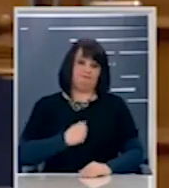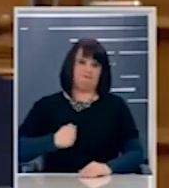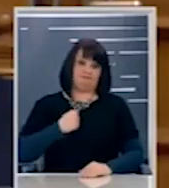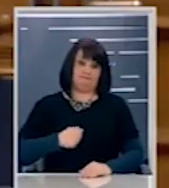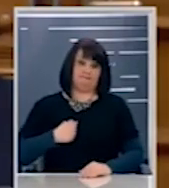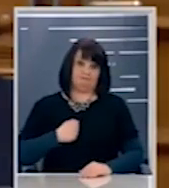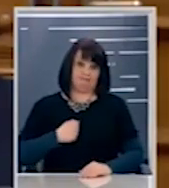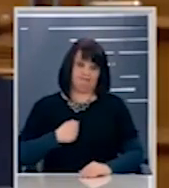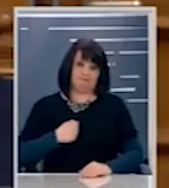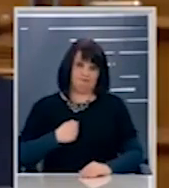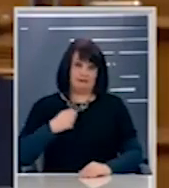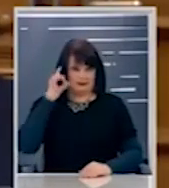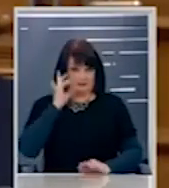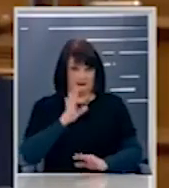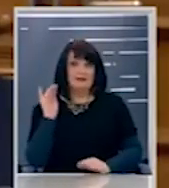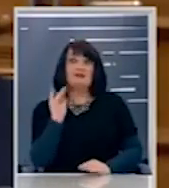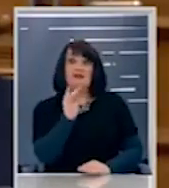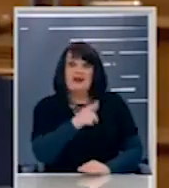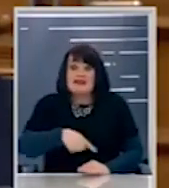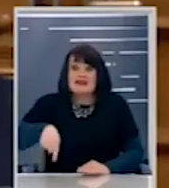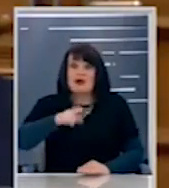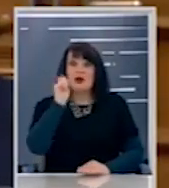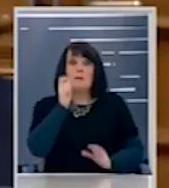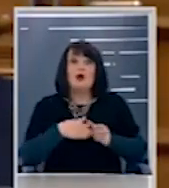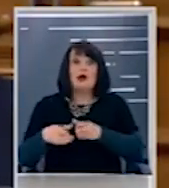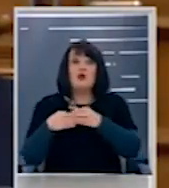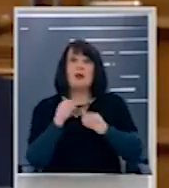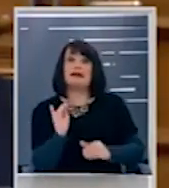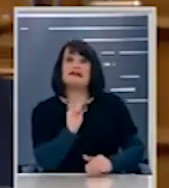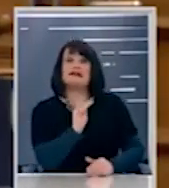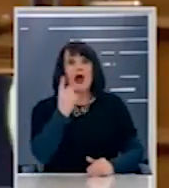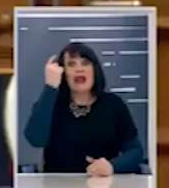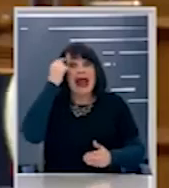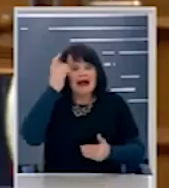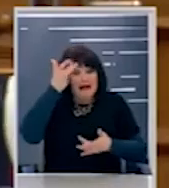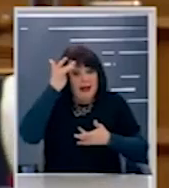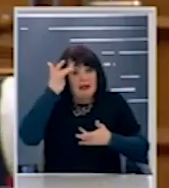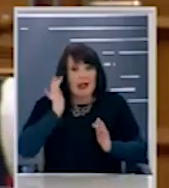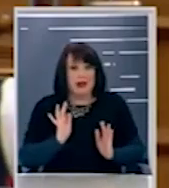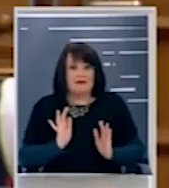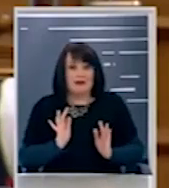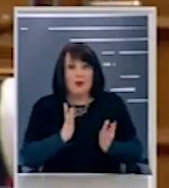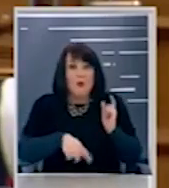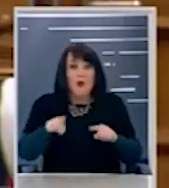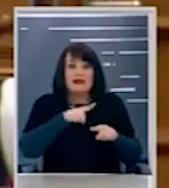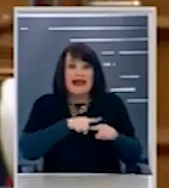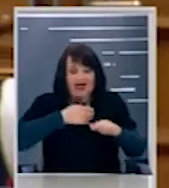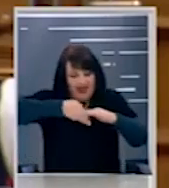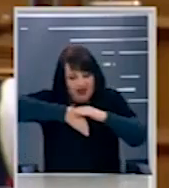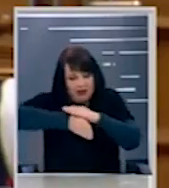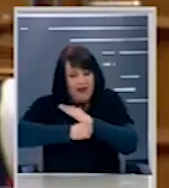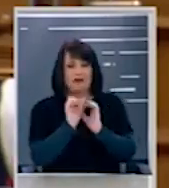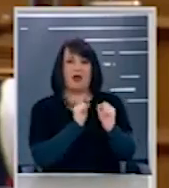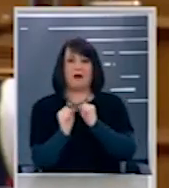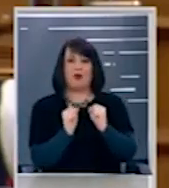ζητήσω και σε εσάς και θα ζητήσω σε όλους, σε όλες τις πολιτικές πτέρυγες, να συνειδητοποιήσουν ότι η χώρα θα βγει από την